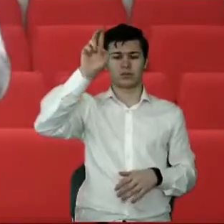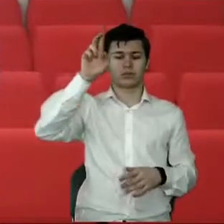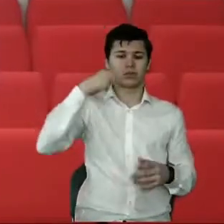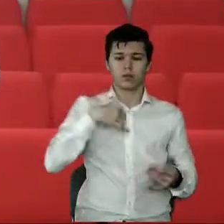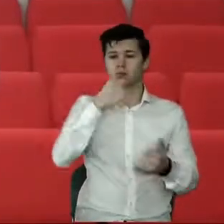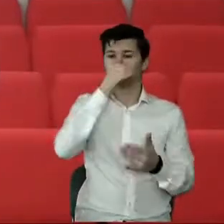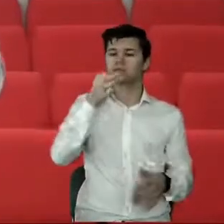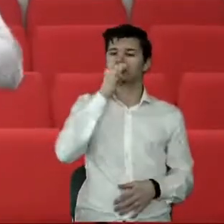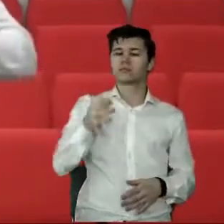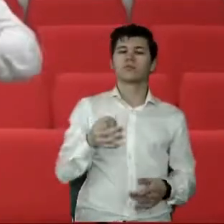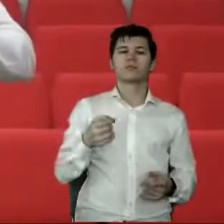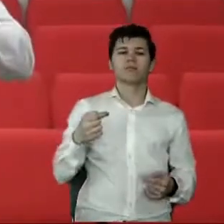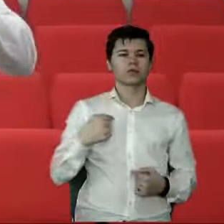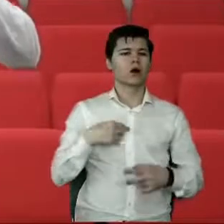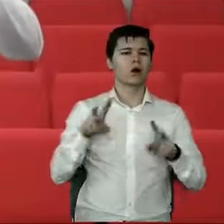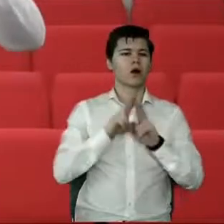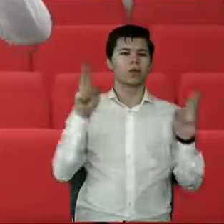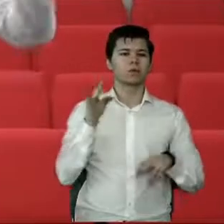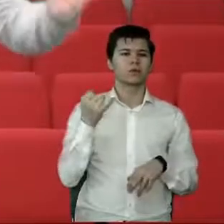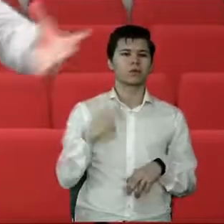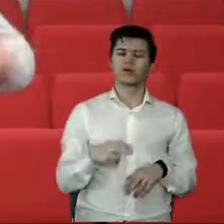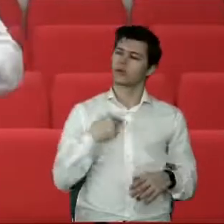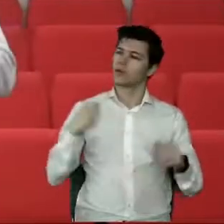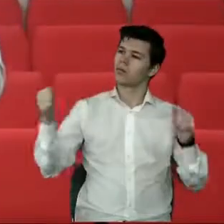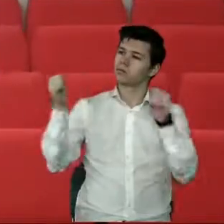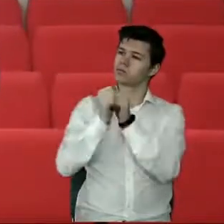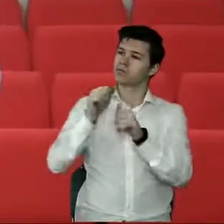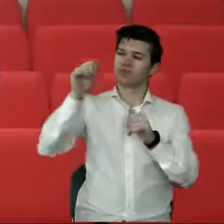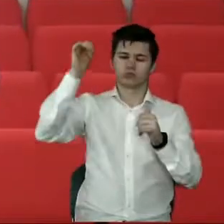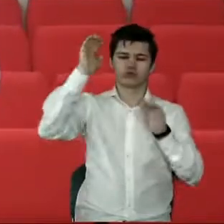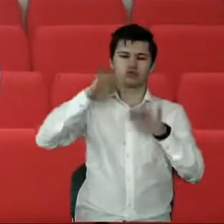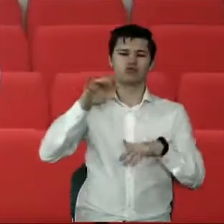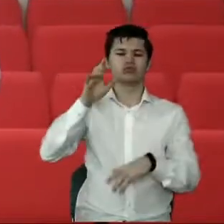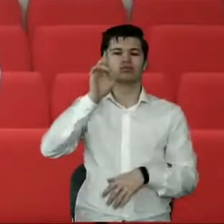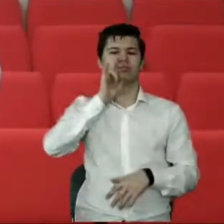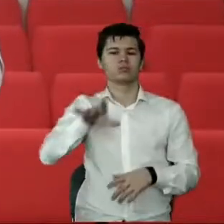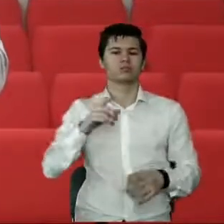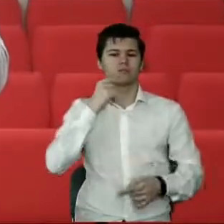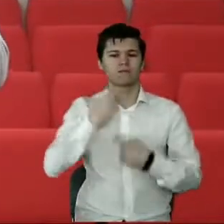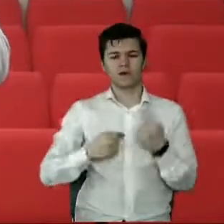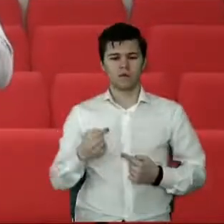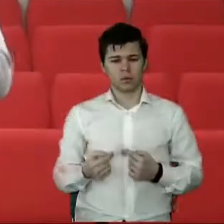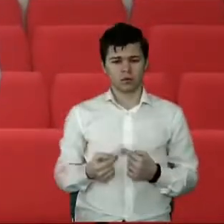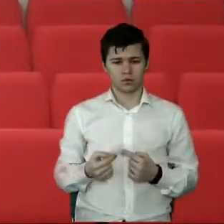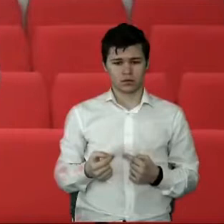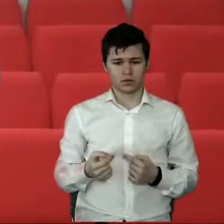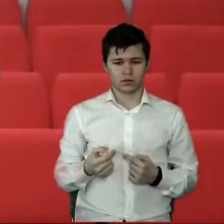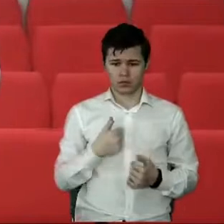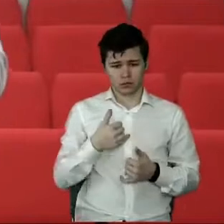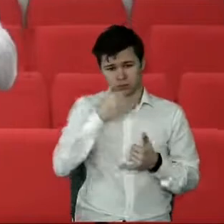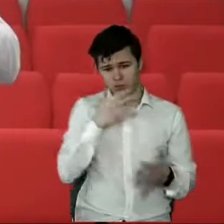я Илья, я могу помолиться в любой момент, Господь закроет для меня небо, по моим словам. Но мы можем стремиться к